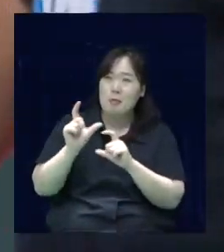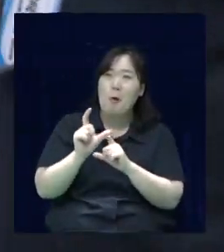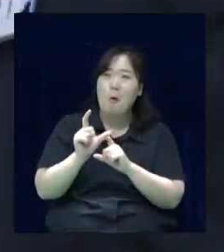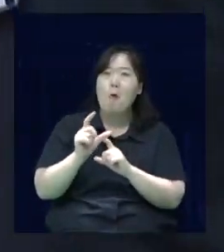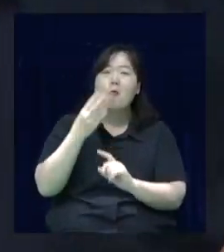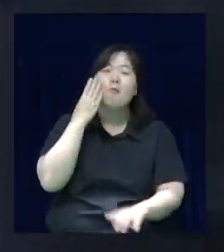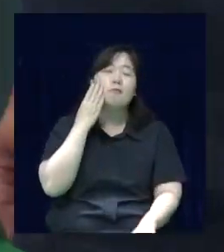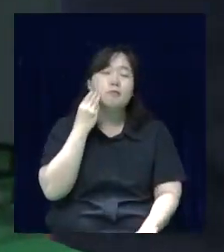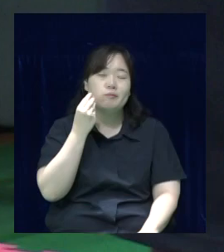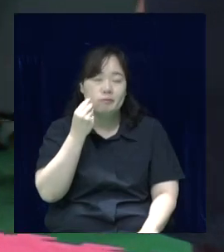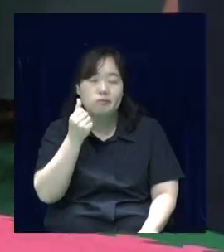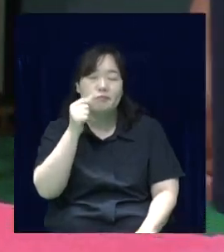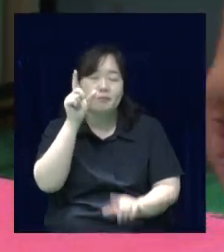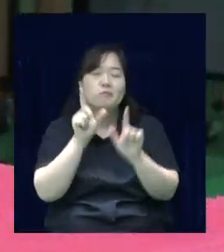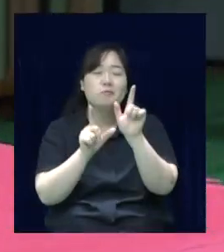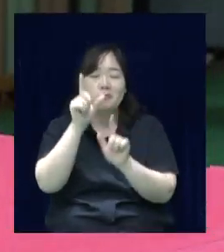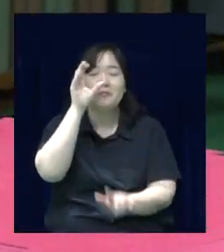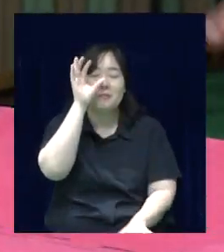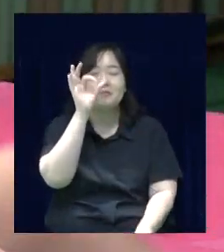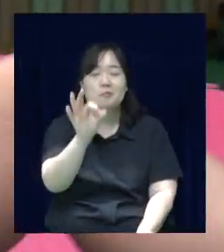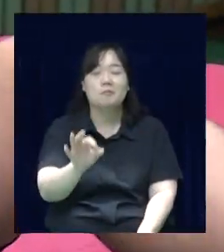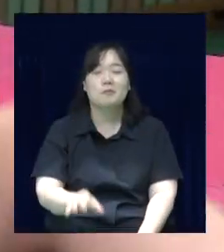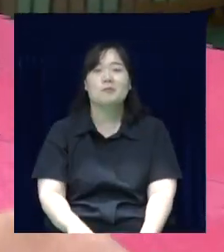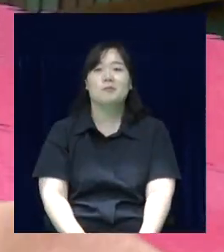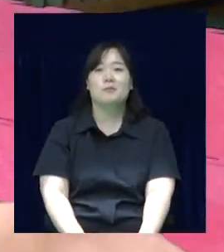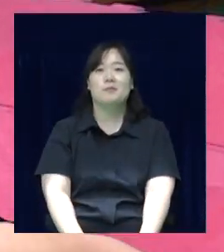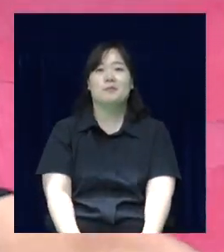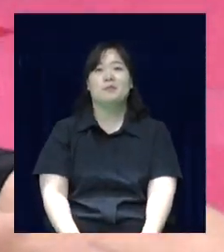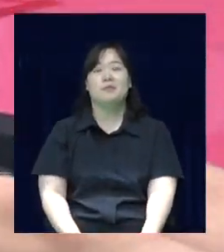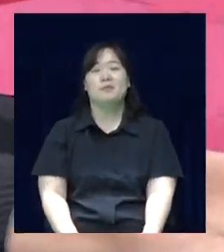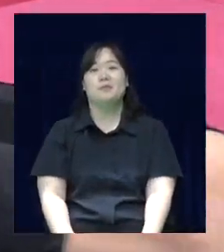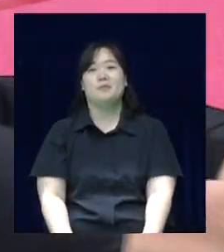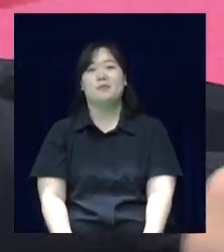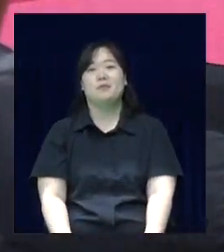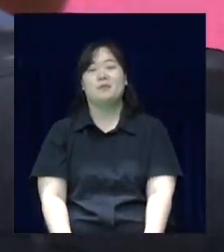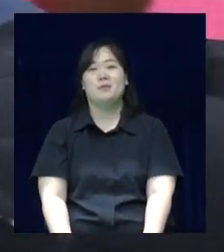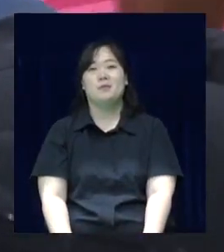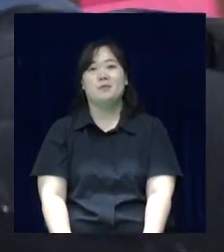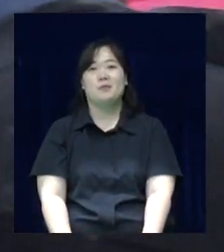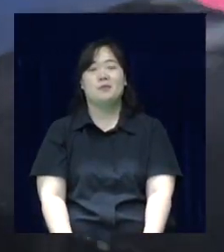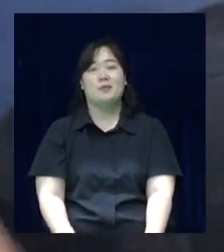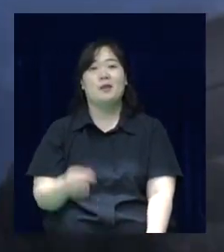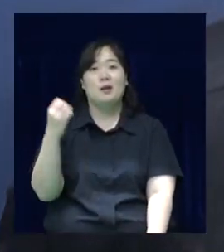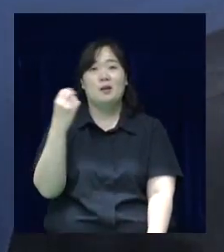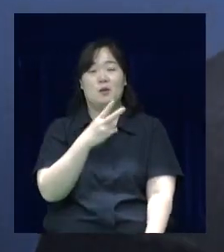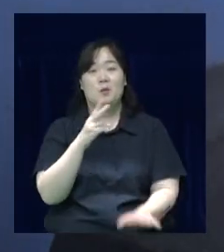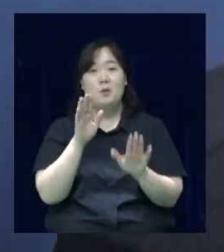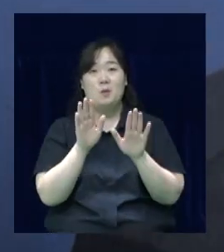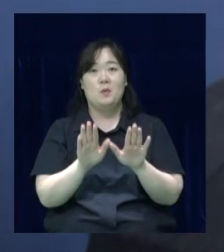더 드러나고 예. 있는 선수들인 것 같습니다. 자, 그리고 이제